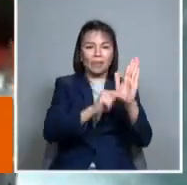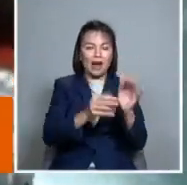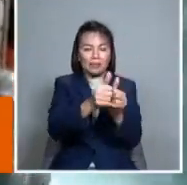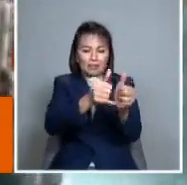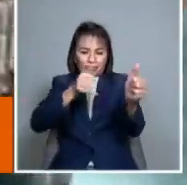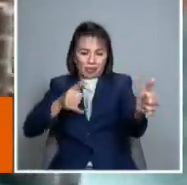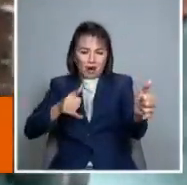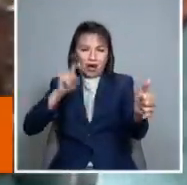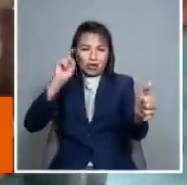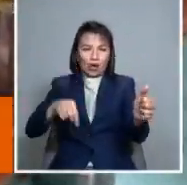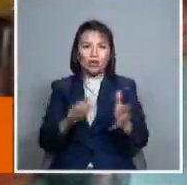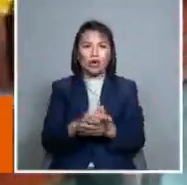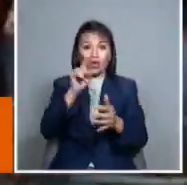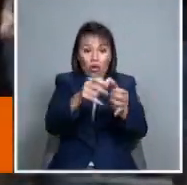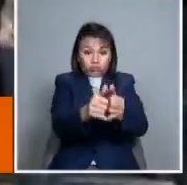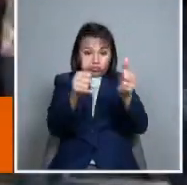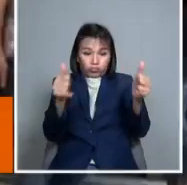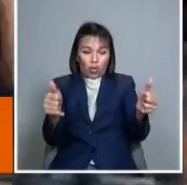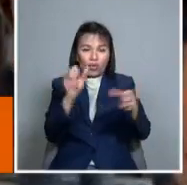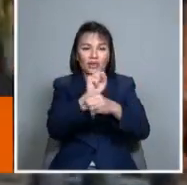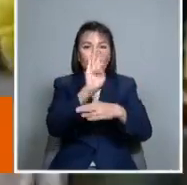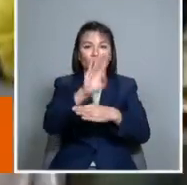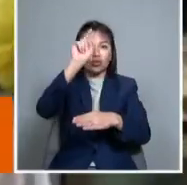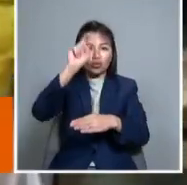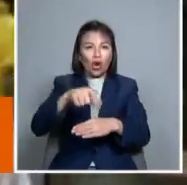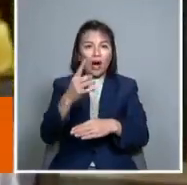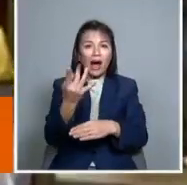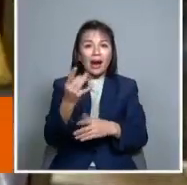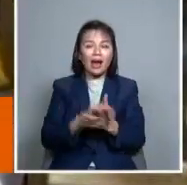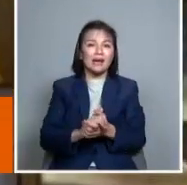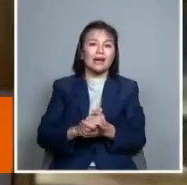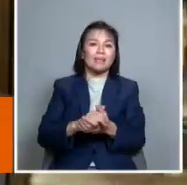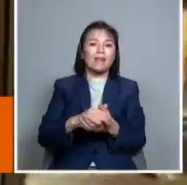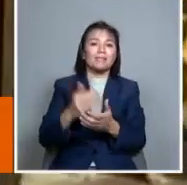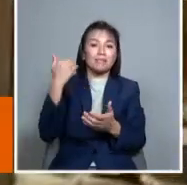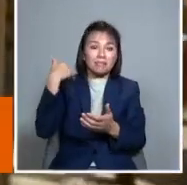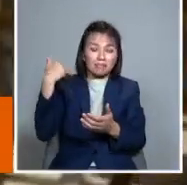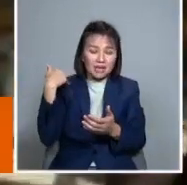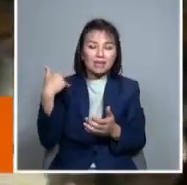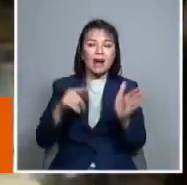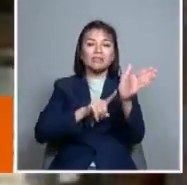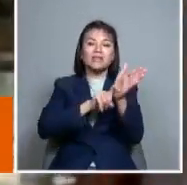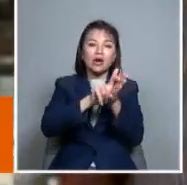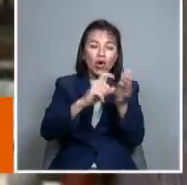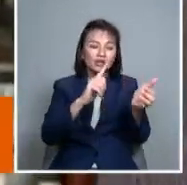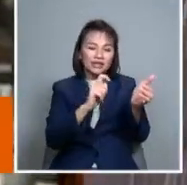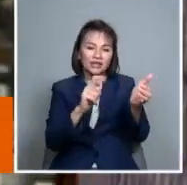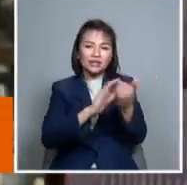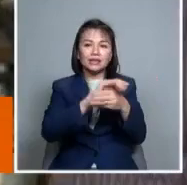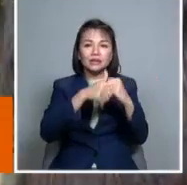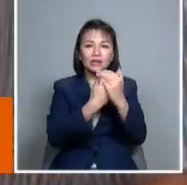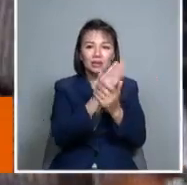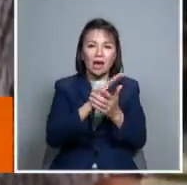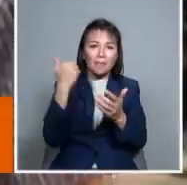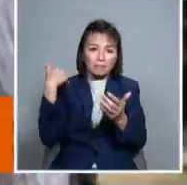ครับให้นั่งทางกันก่อนที่จะทำบุญก็มีการพ่นน้ำยาฆ่าเชื้อนะครับถ้าเชื้อโรคให้หมดทั้ง